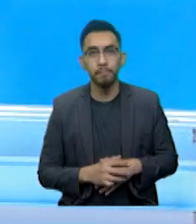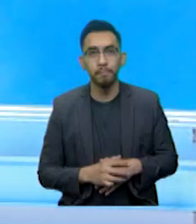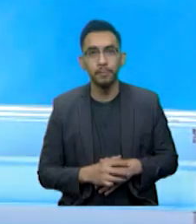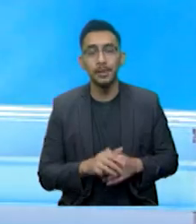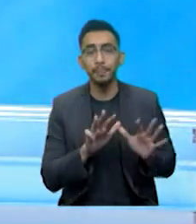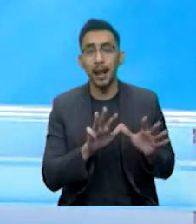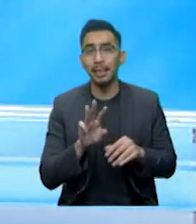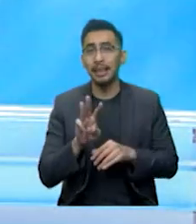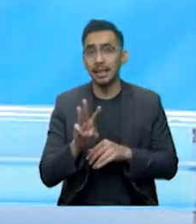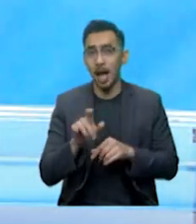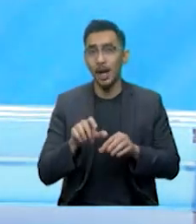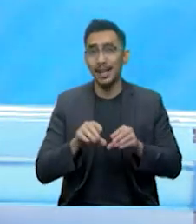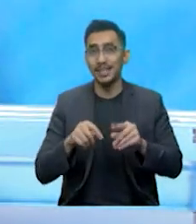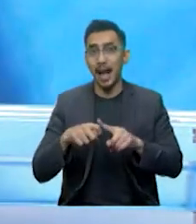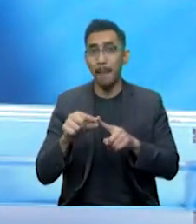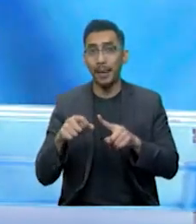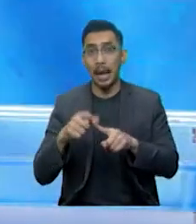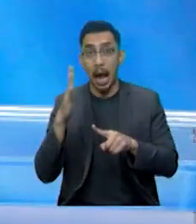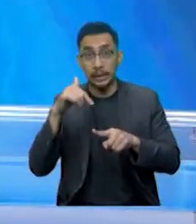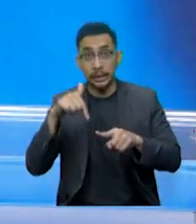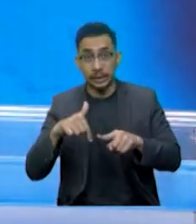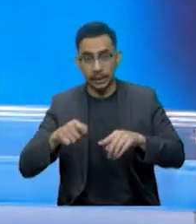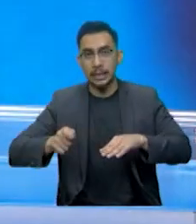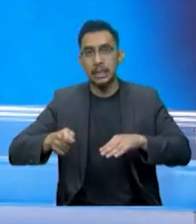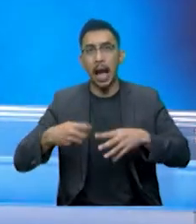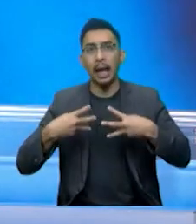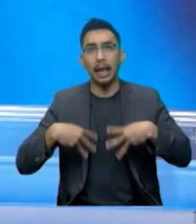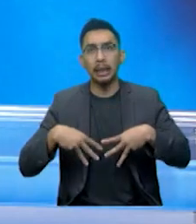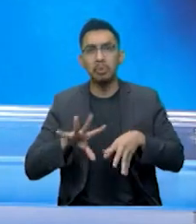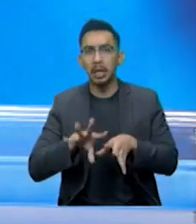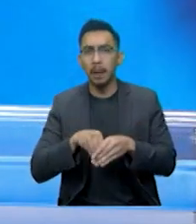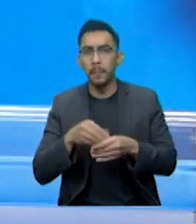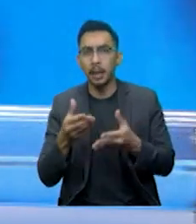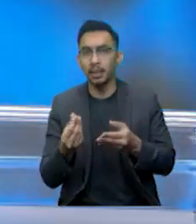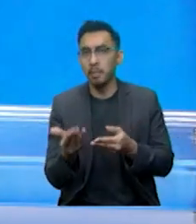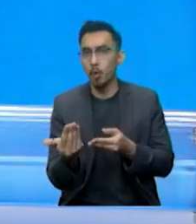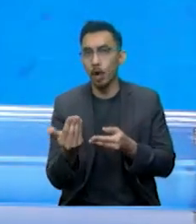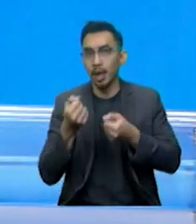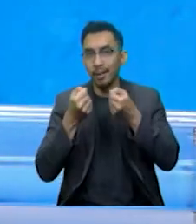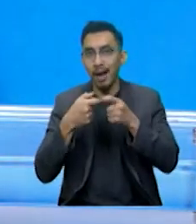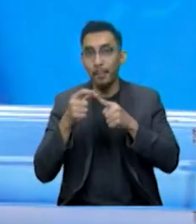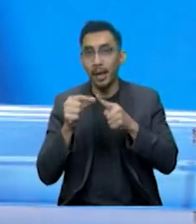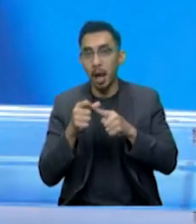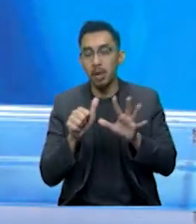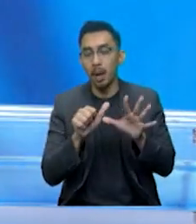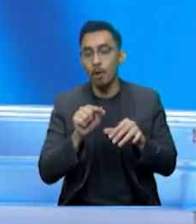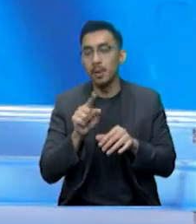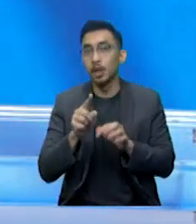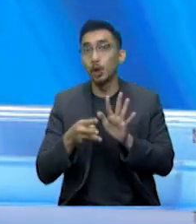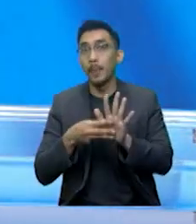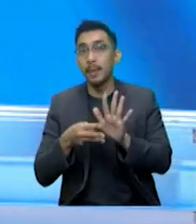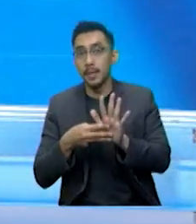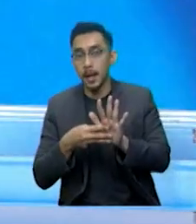93 pegawai KPK hari ini jalani sidang etik karena diduga terlibat skandal pungli di rutan KPK hingga 6,1 miliar